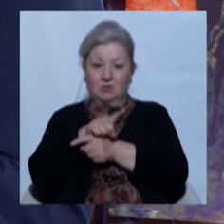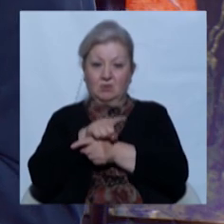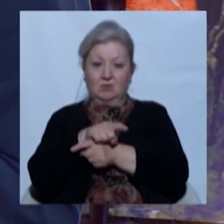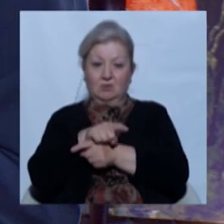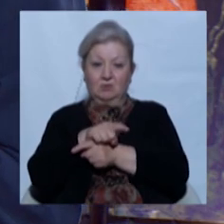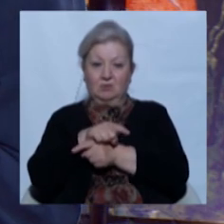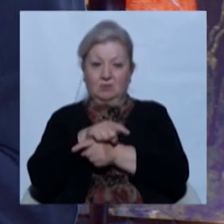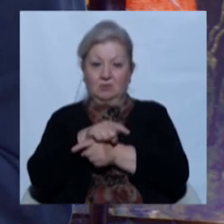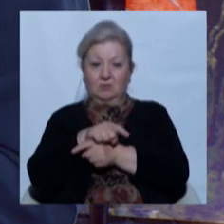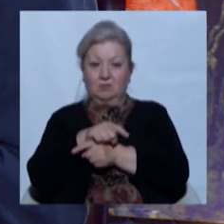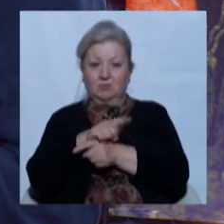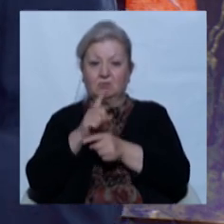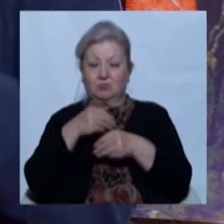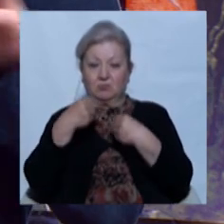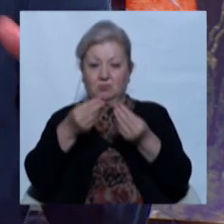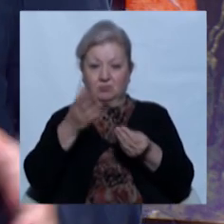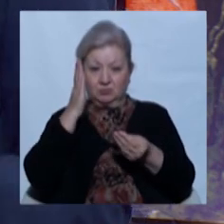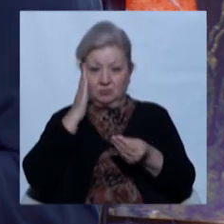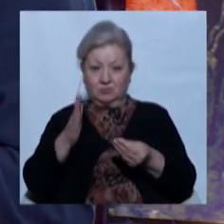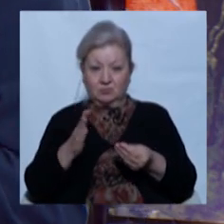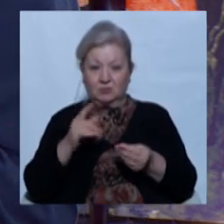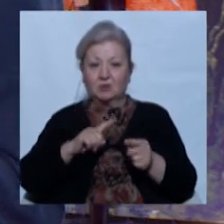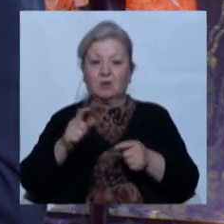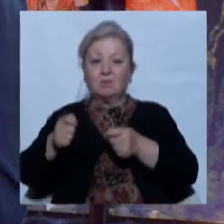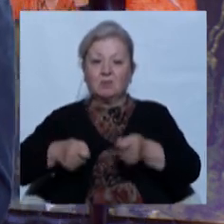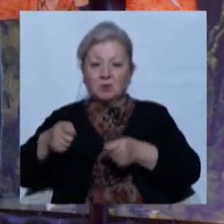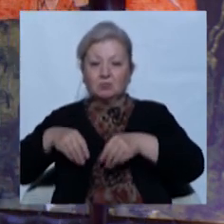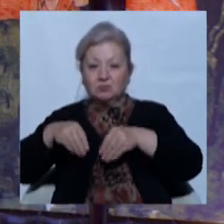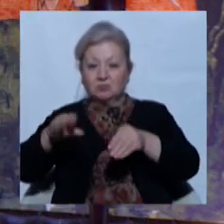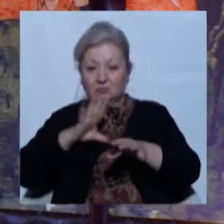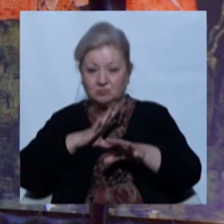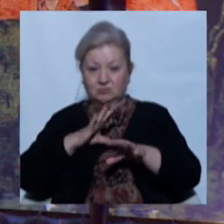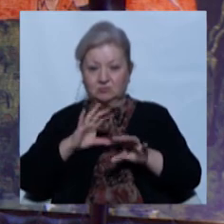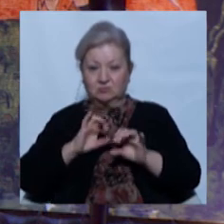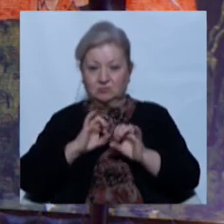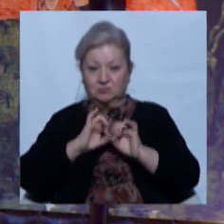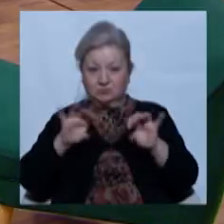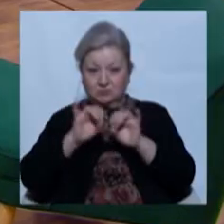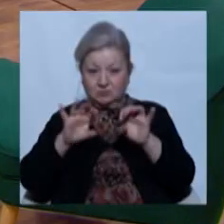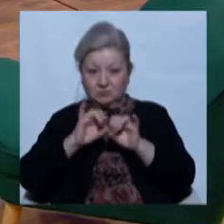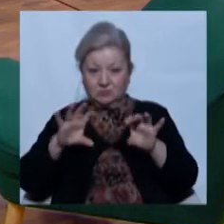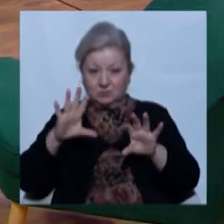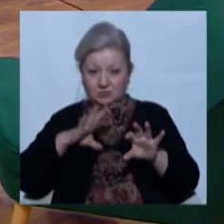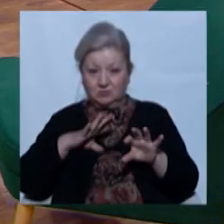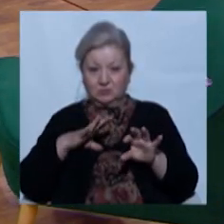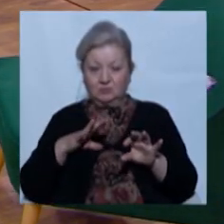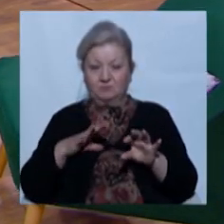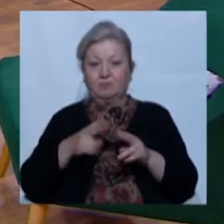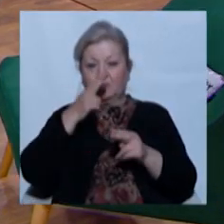კითხვას და დავალებას, რომელსაც მოგცემთ, რაღაც ჩვენ მეურნეობის დარგებს შევეხეთ და პრინციპში დავასრულეთ,